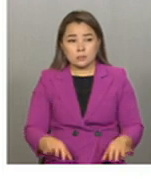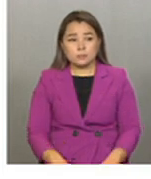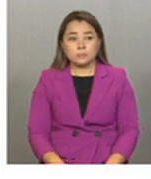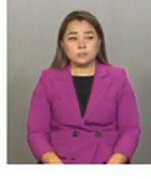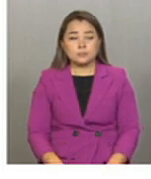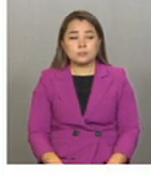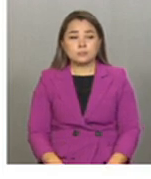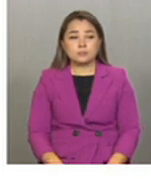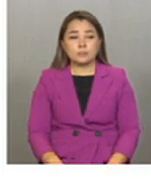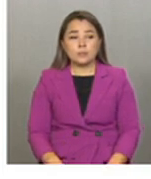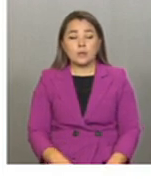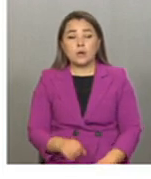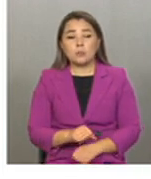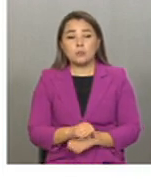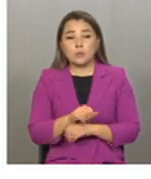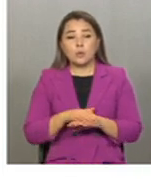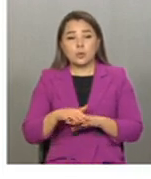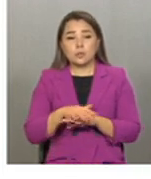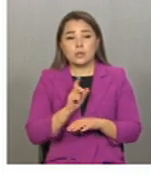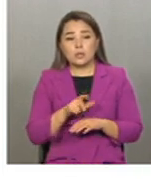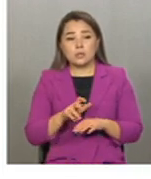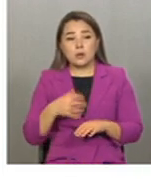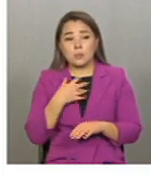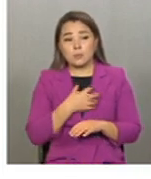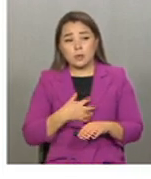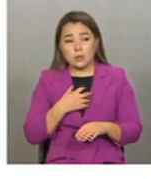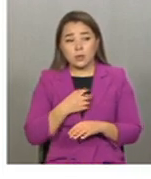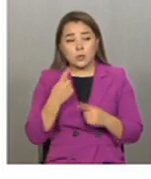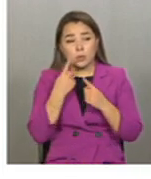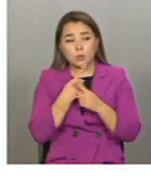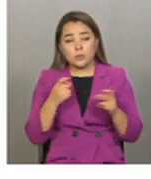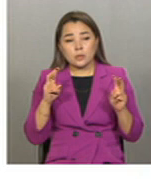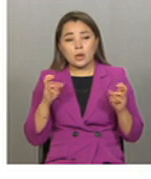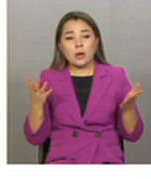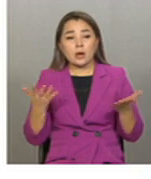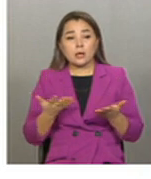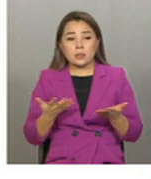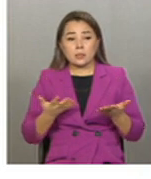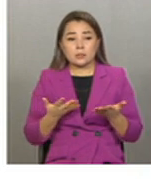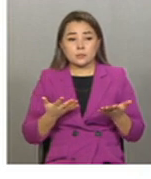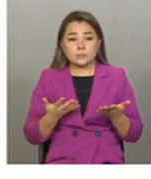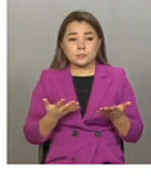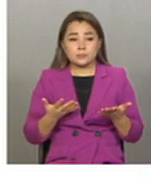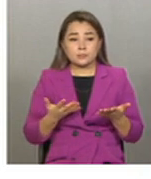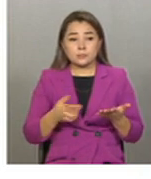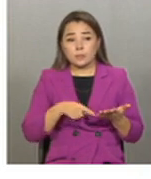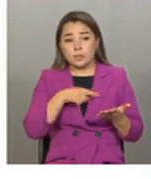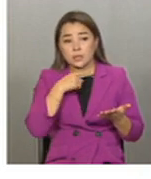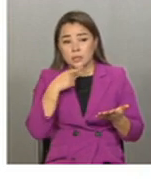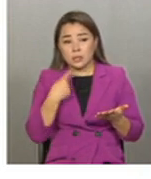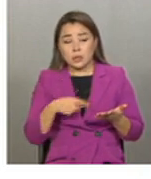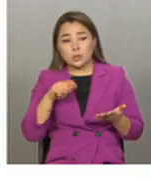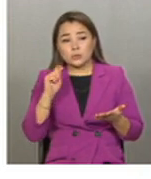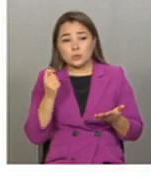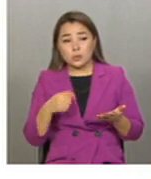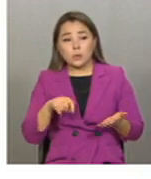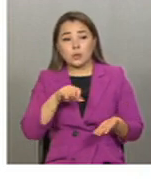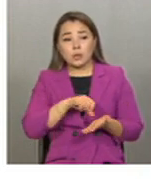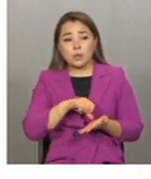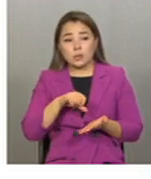сұрақ, большевиктердің негізгі ұраны қандай? Ресейдің соғысқа